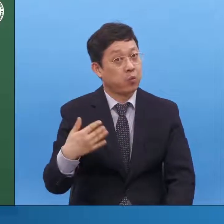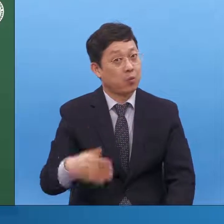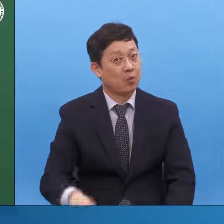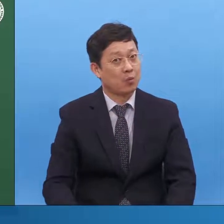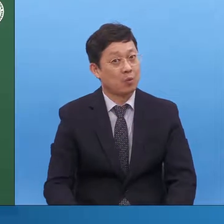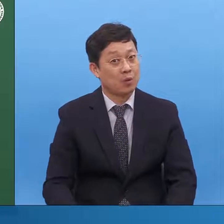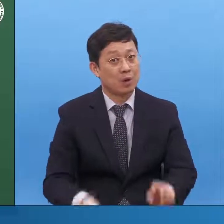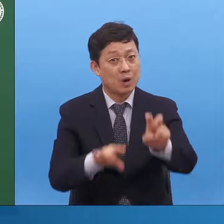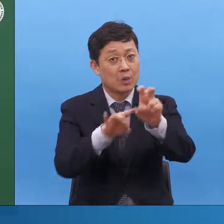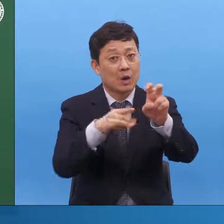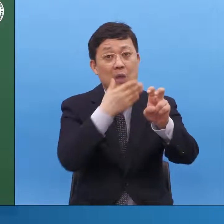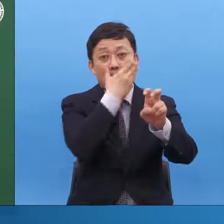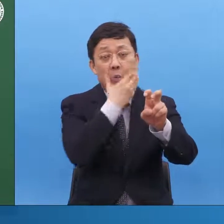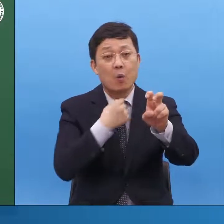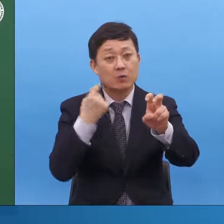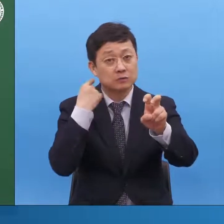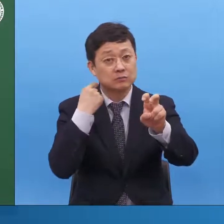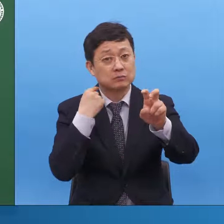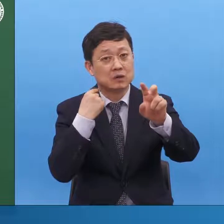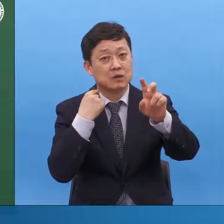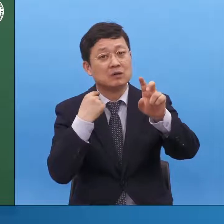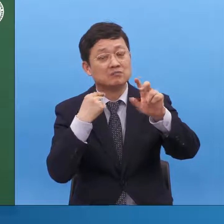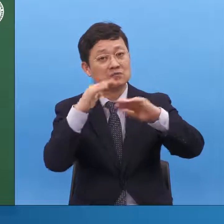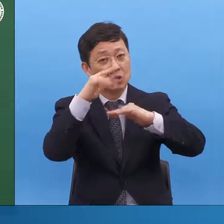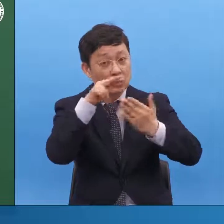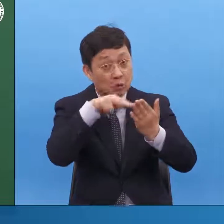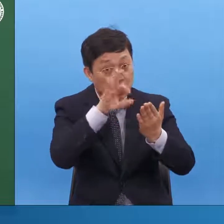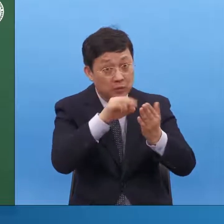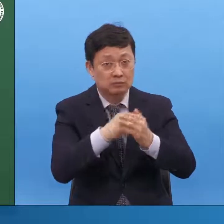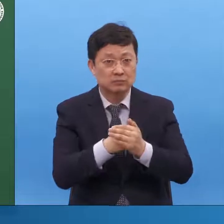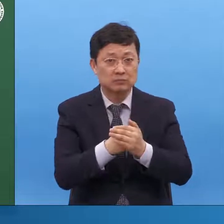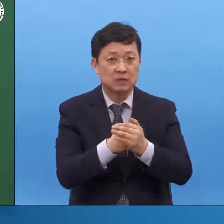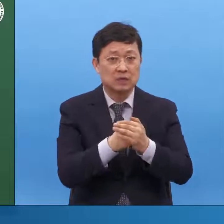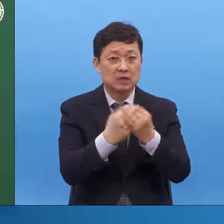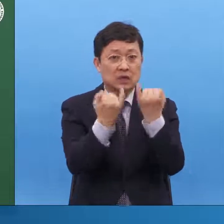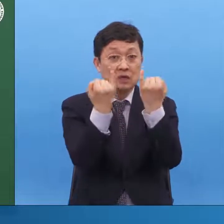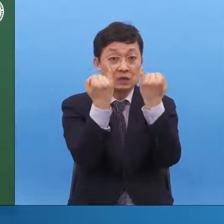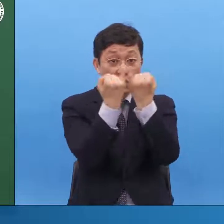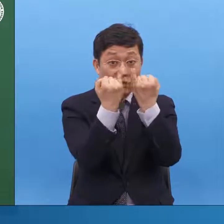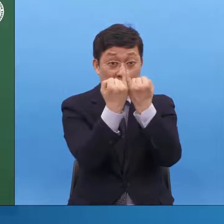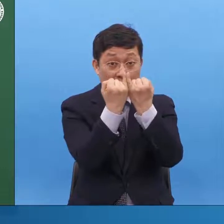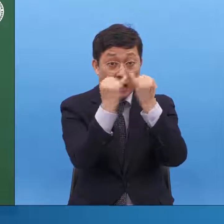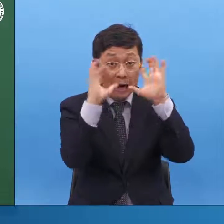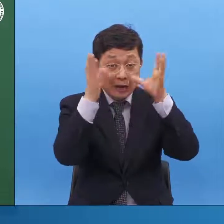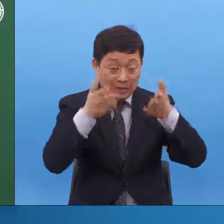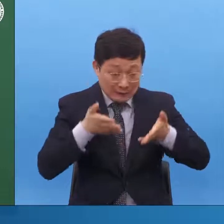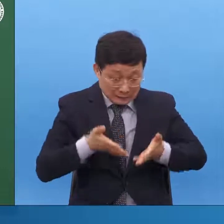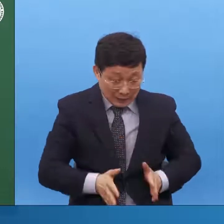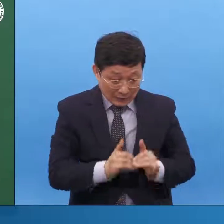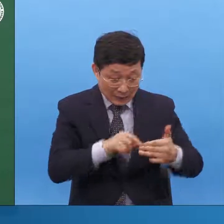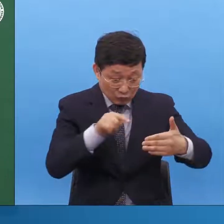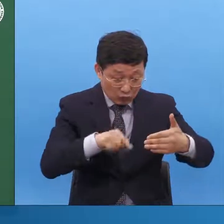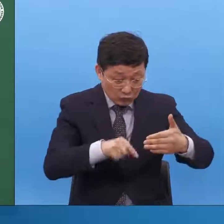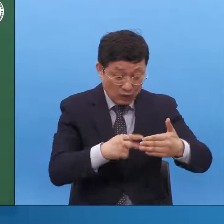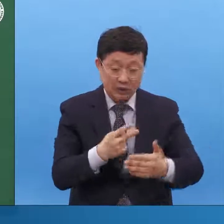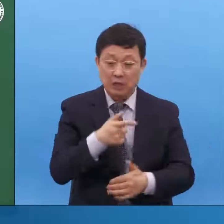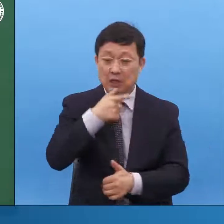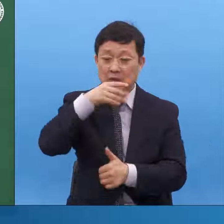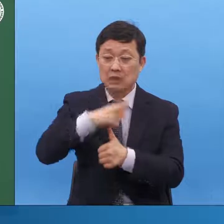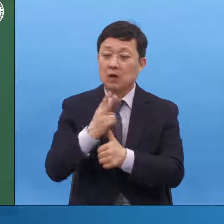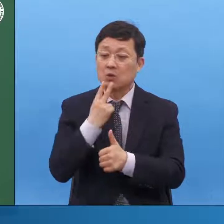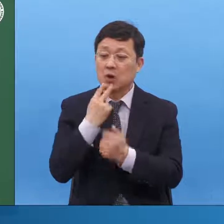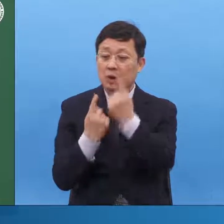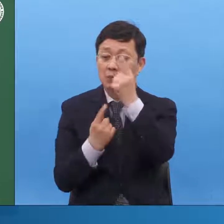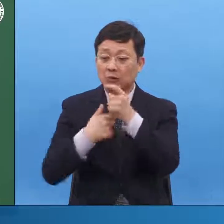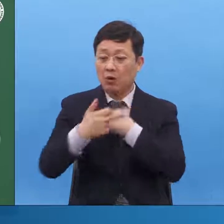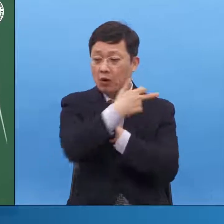1장 11절에 예수님이 여자가 낳은 자 중에 이보다 큰 인물이 난 적이 없다라고. And so in Matthew chapter 1, Jesus says, there is none who is greater than John the